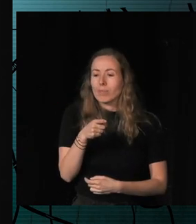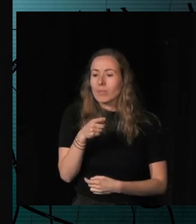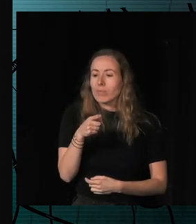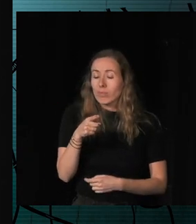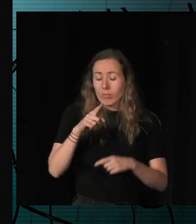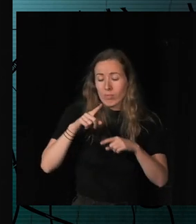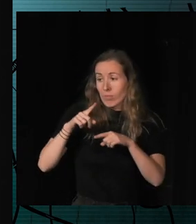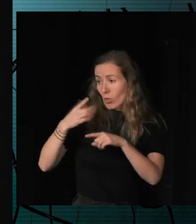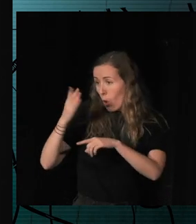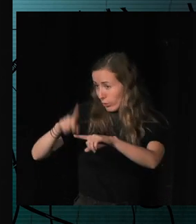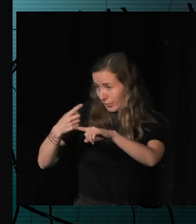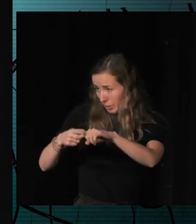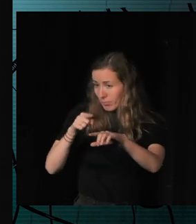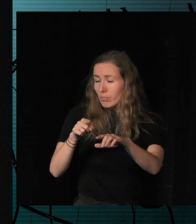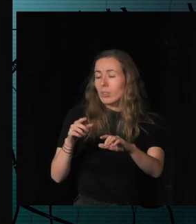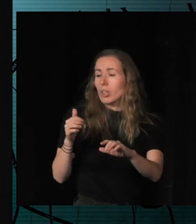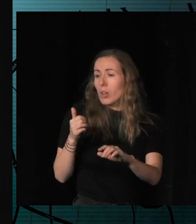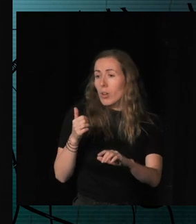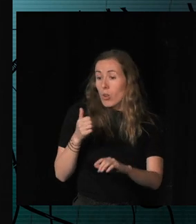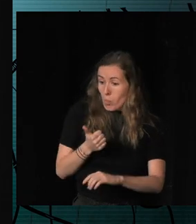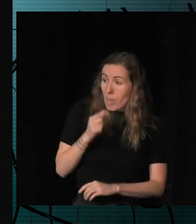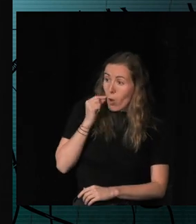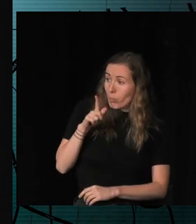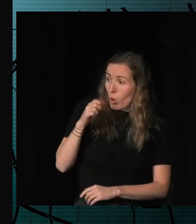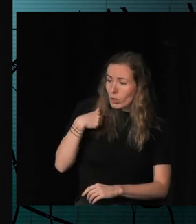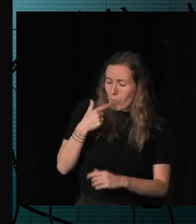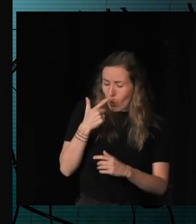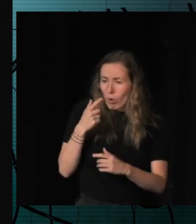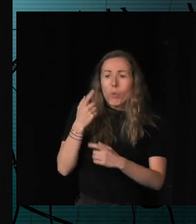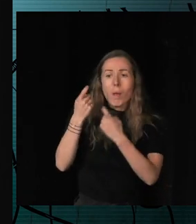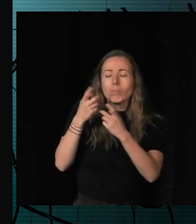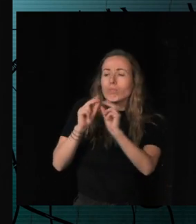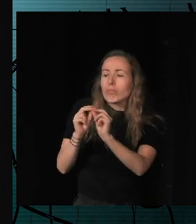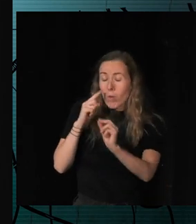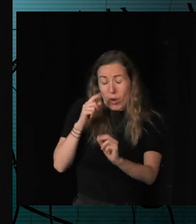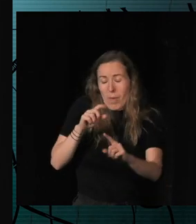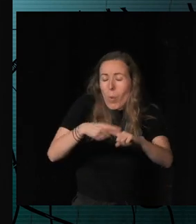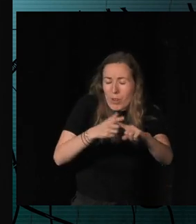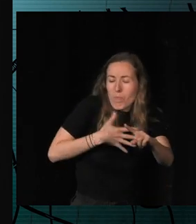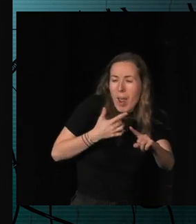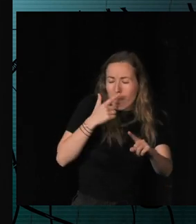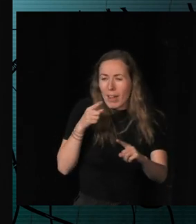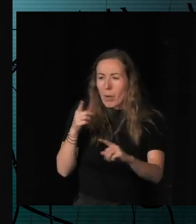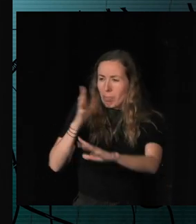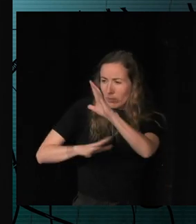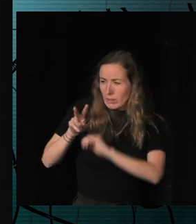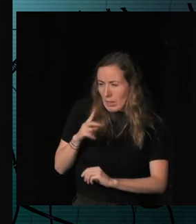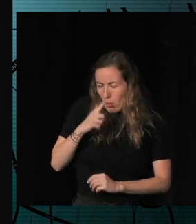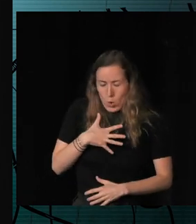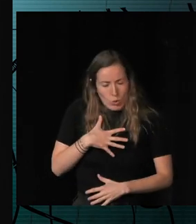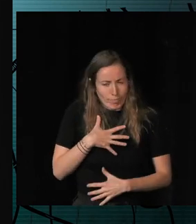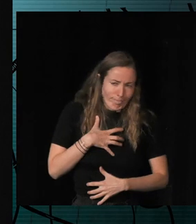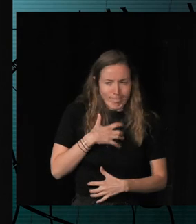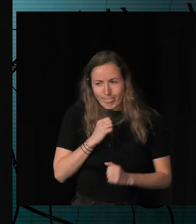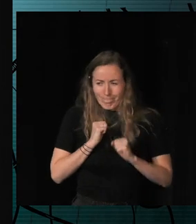de ces autres films et où en fait il avait cette réflexion qui m'a mis intéressé mis agacé où moi j'aime beaucoup le film où il expliquait qu'en fait dans ce ce